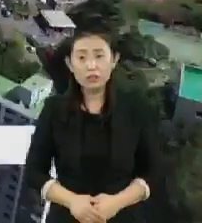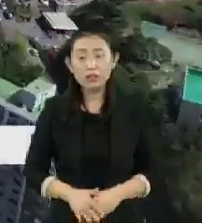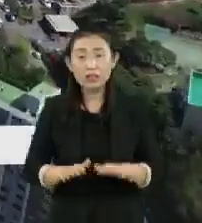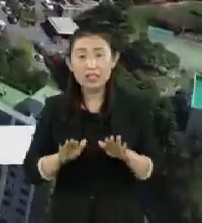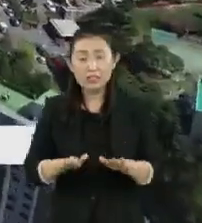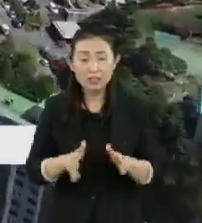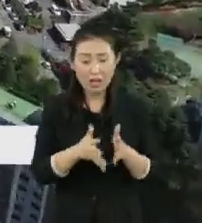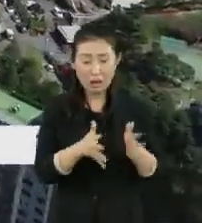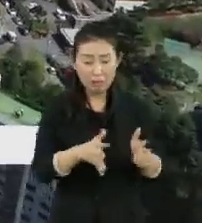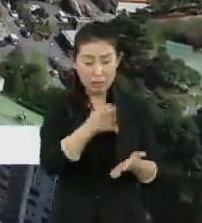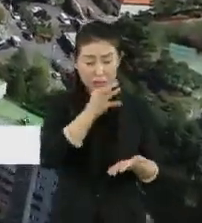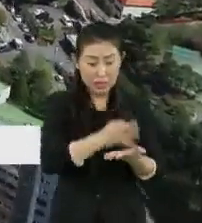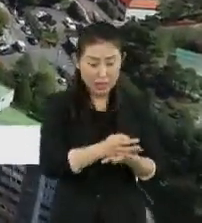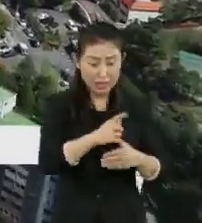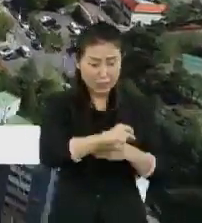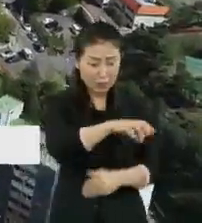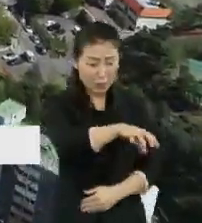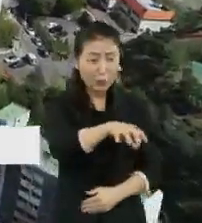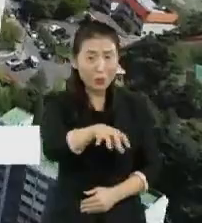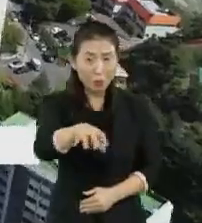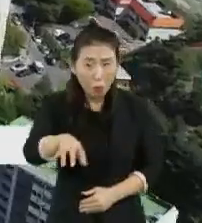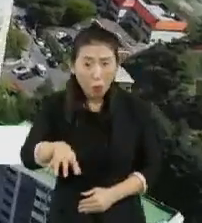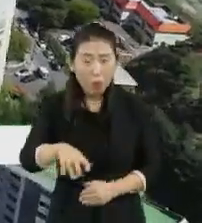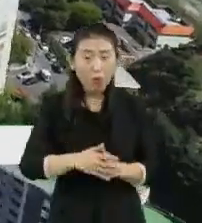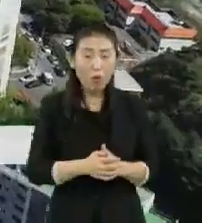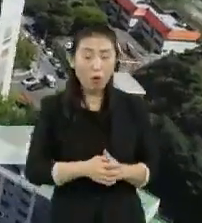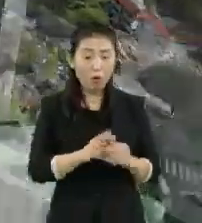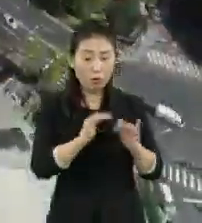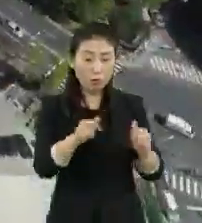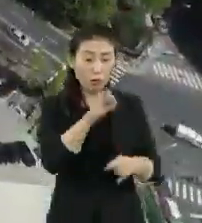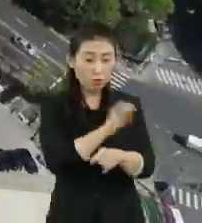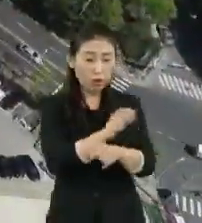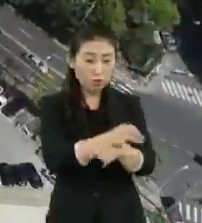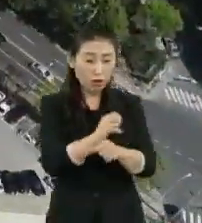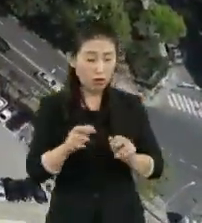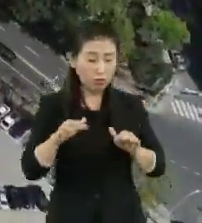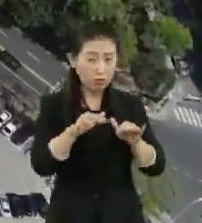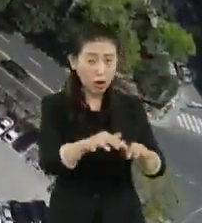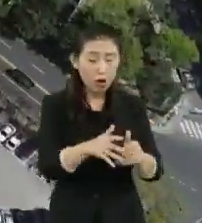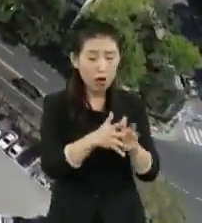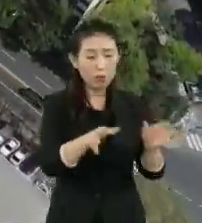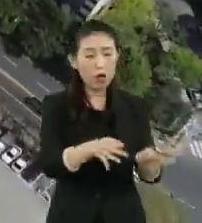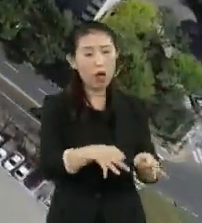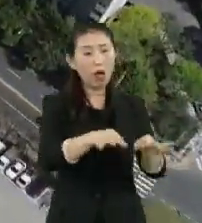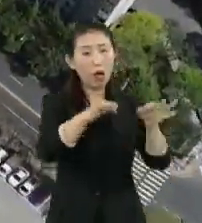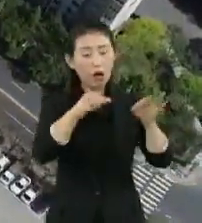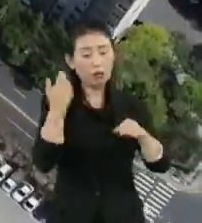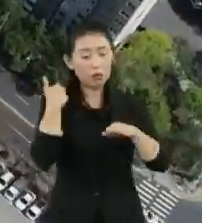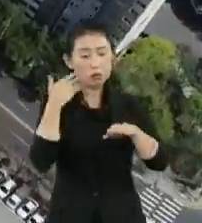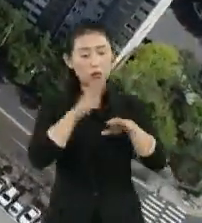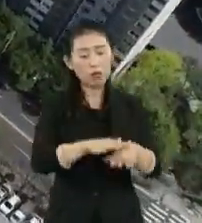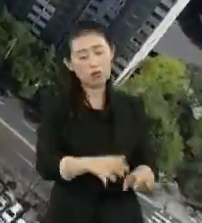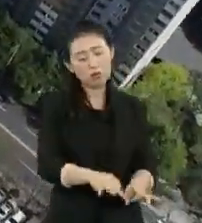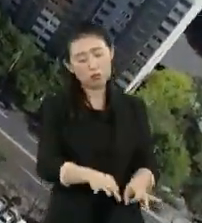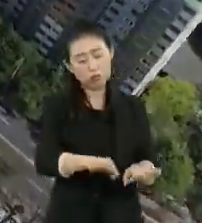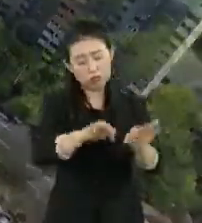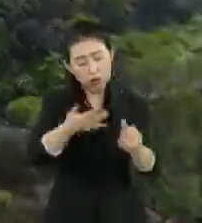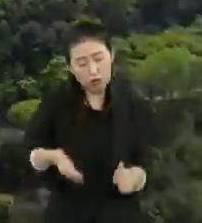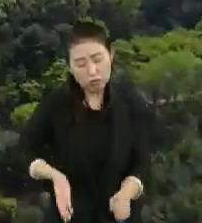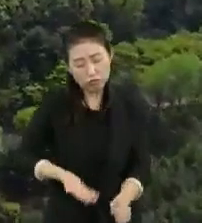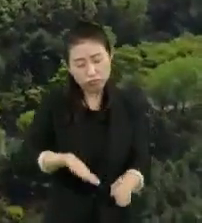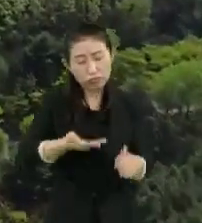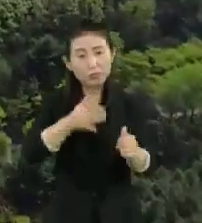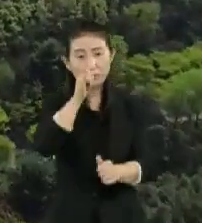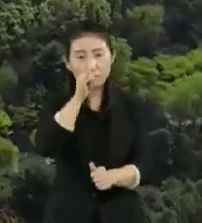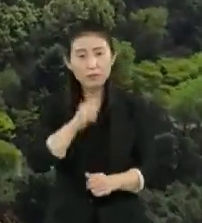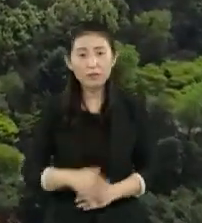상대적으로 저평가된 지방을 중심으로 매수세가 몰리면서 집값을 올리고 이는 다시 전셋값 상승을